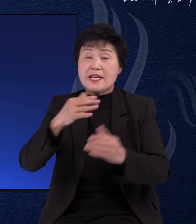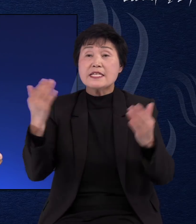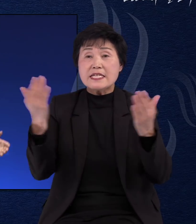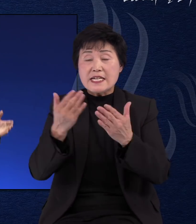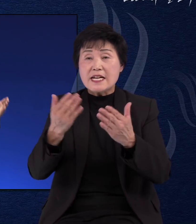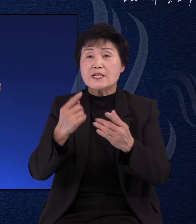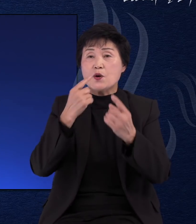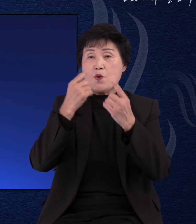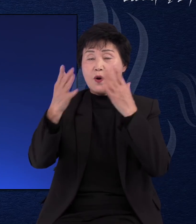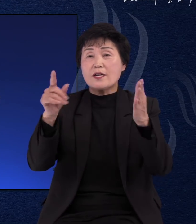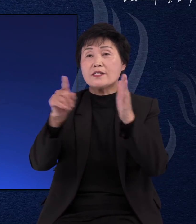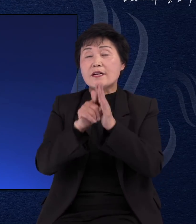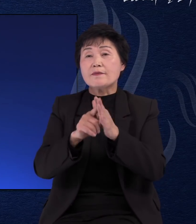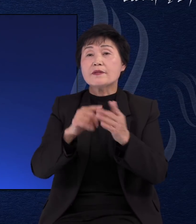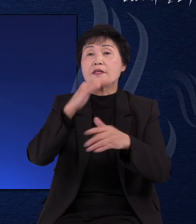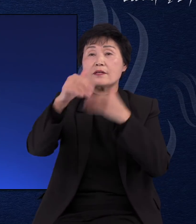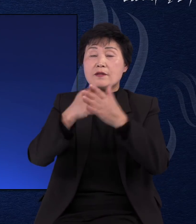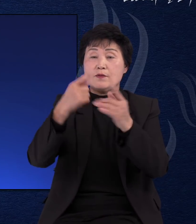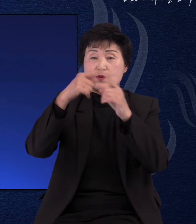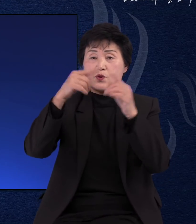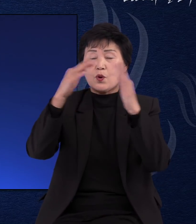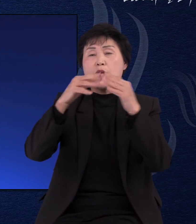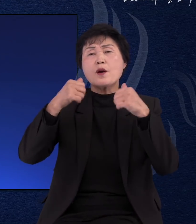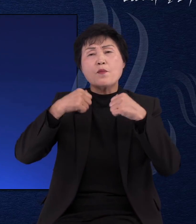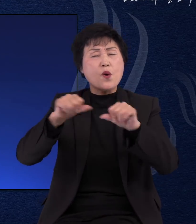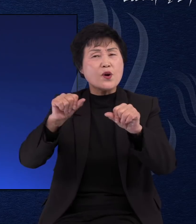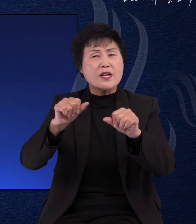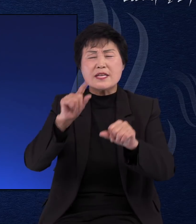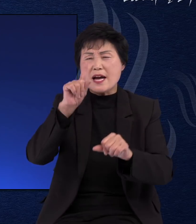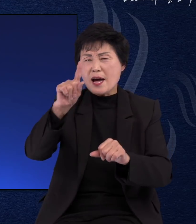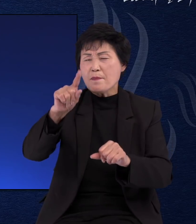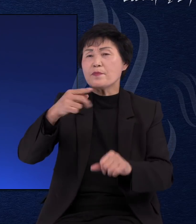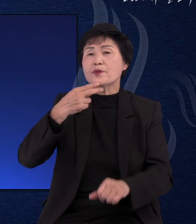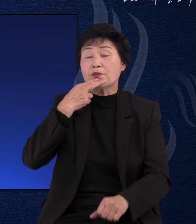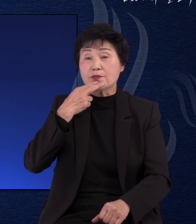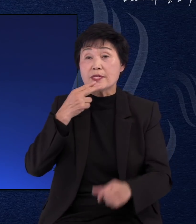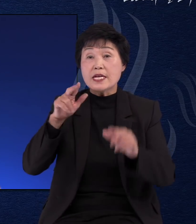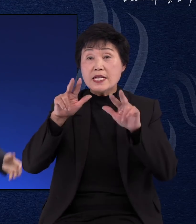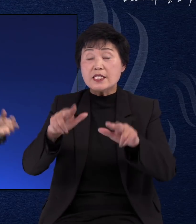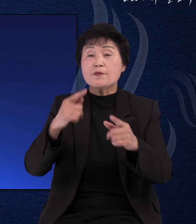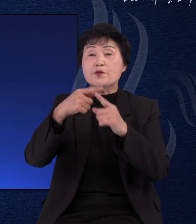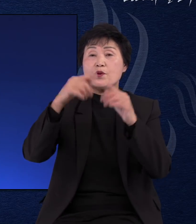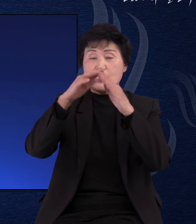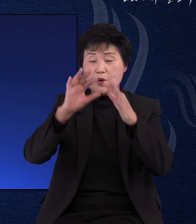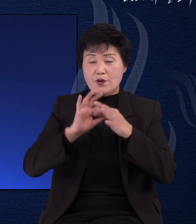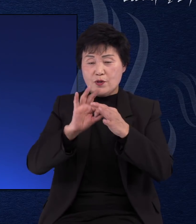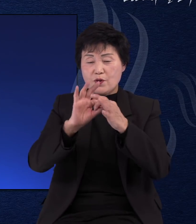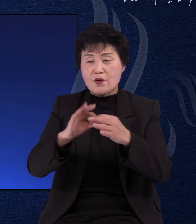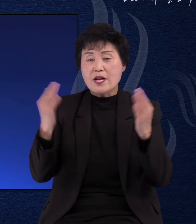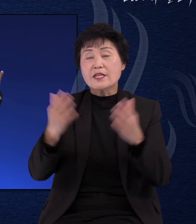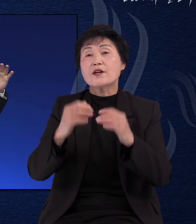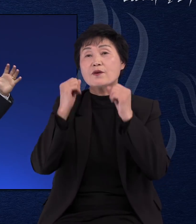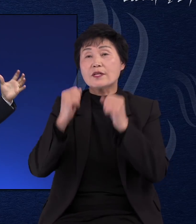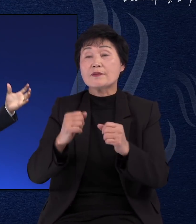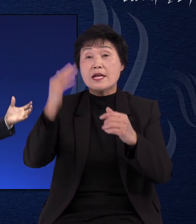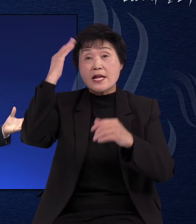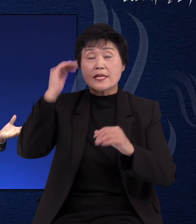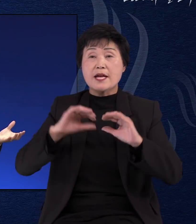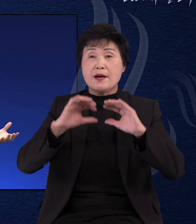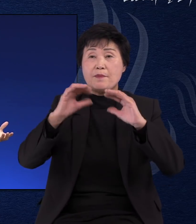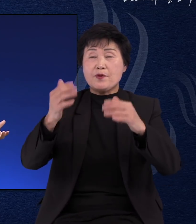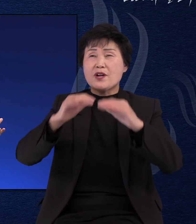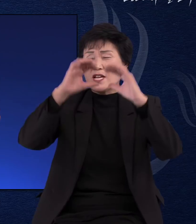확신합니다. 하나님은 교회를 포기하신 적 한 번도 없고 교회를 통해 지금도 일하시는 것이고, 이 다니엘 기도를 통해 대한민국과 전 세계에 다시